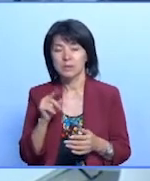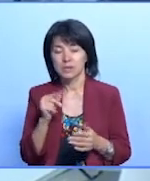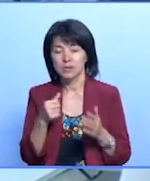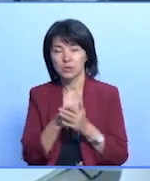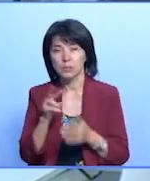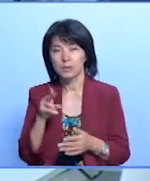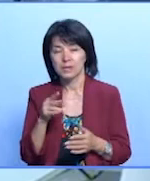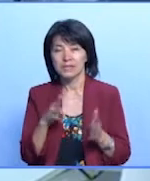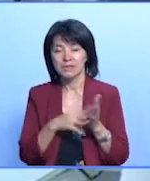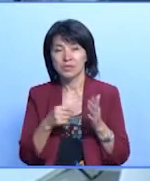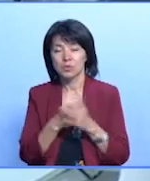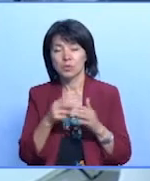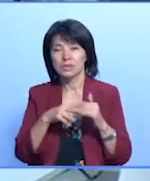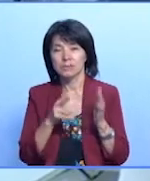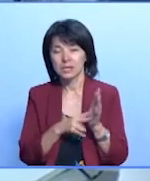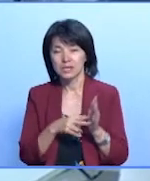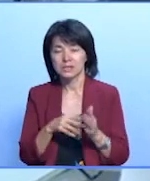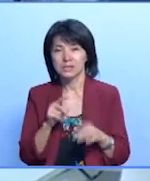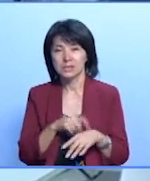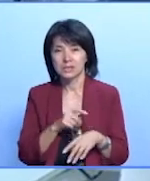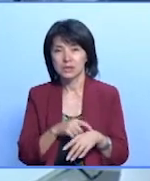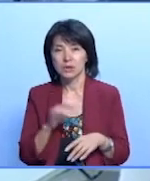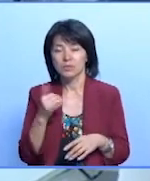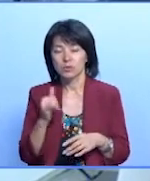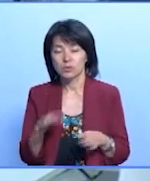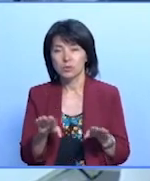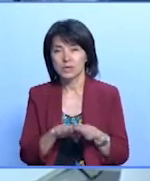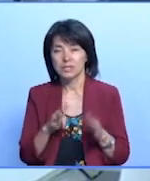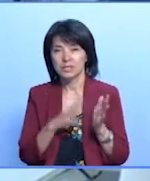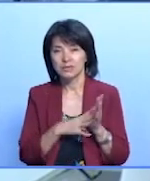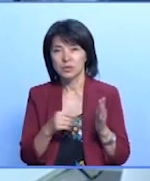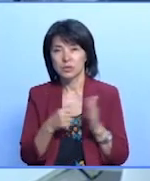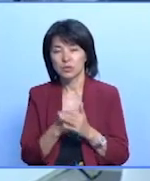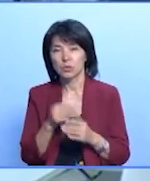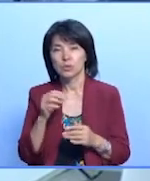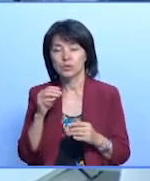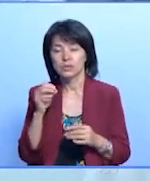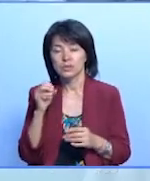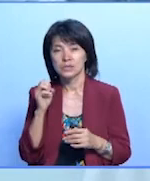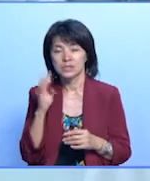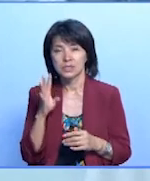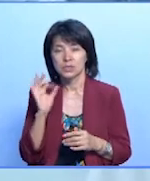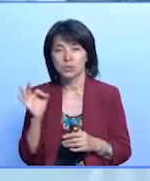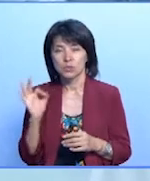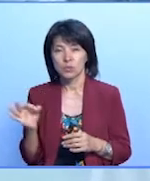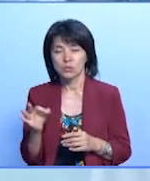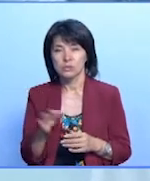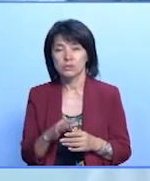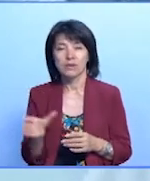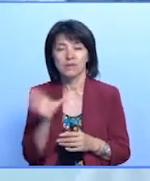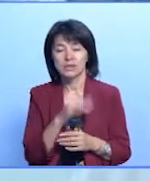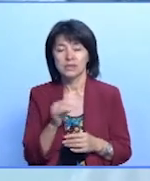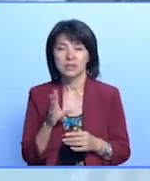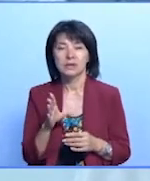до 17 часов. В субботу также рабочий день изменен с 9 до 14.00. Все санитарные нормы